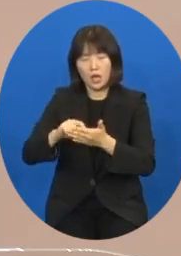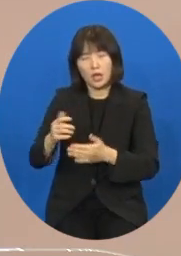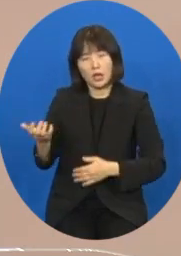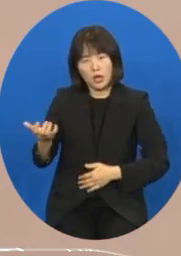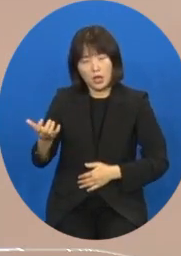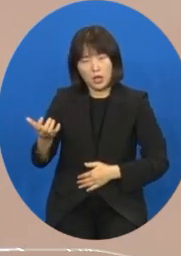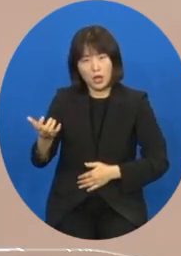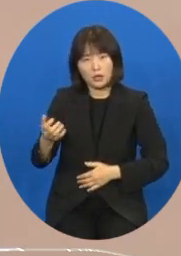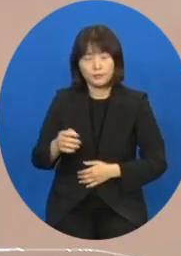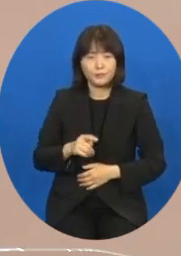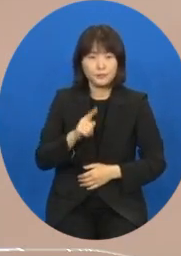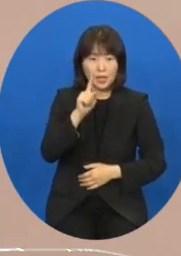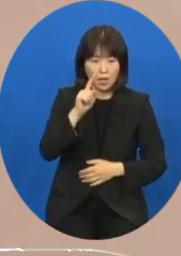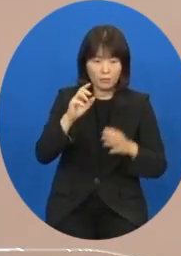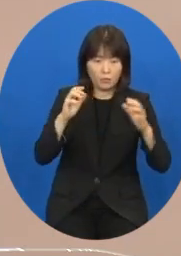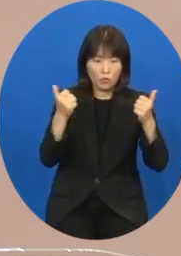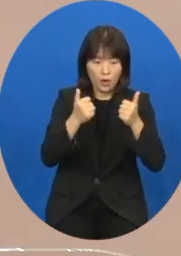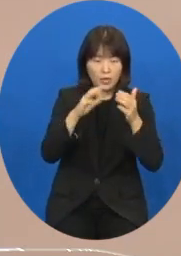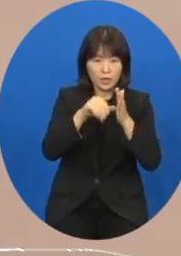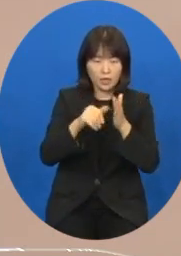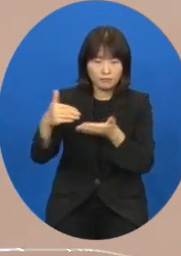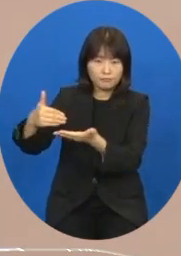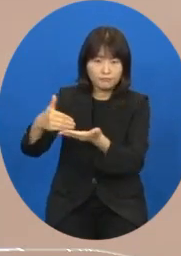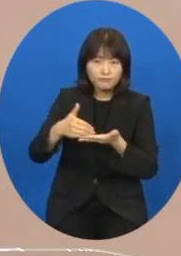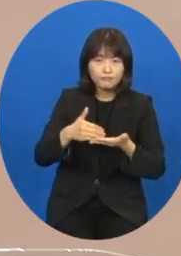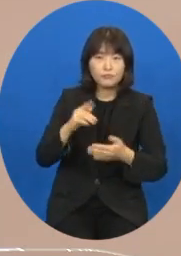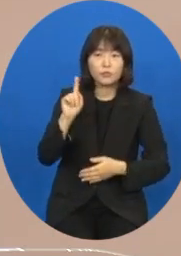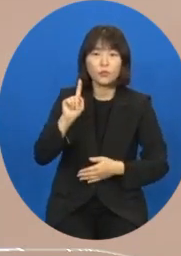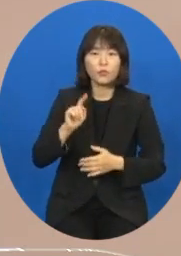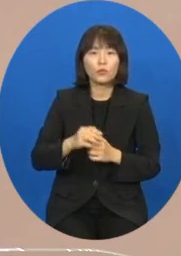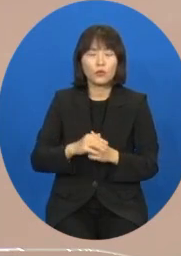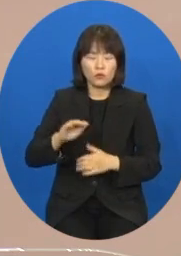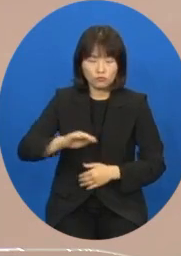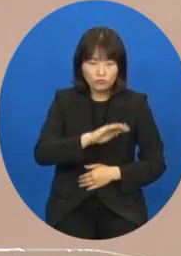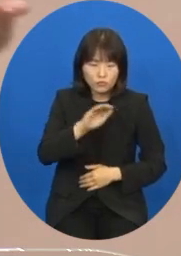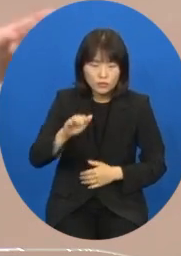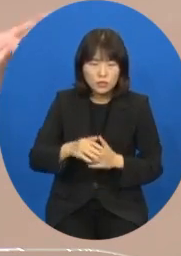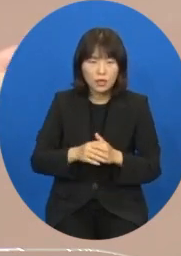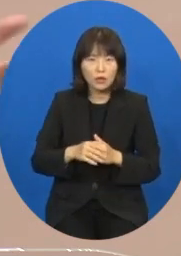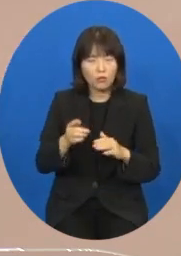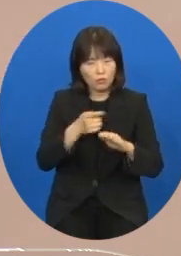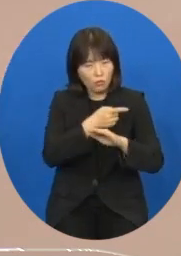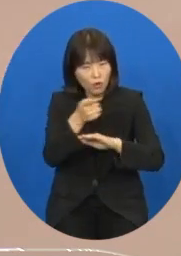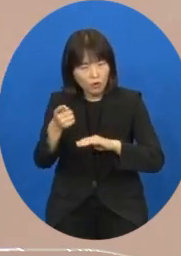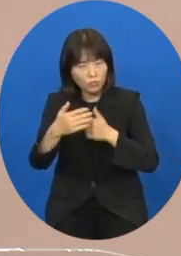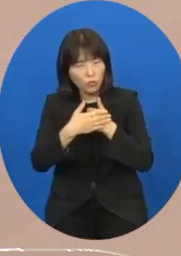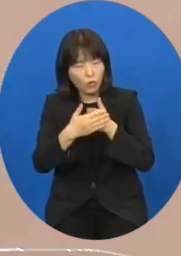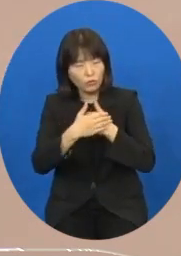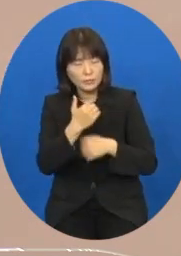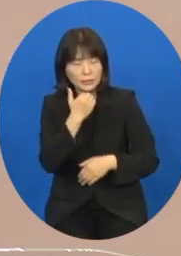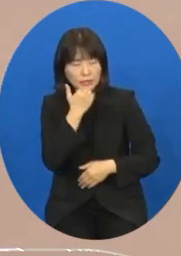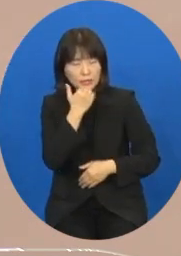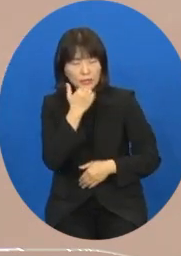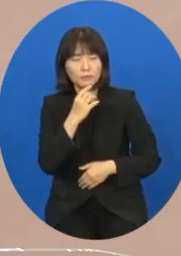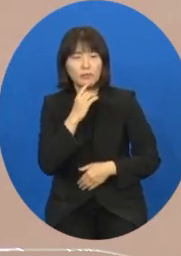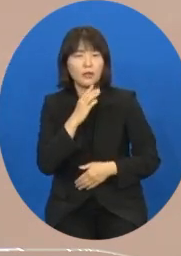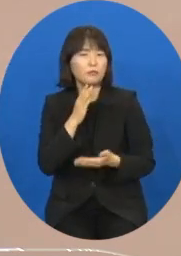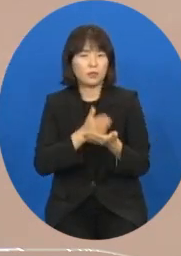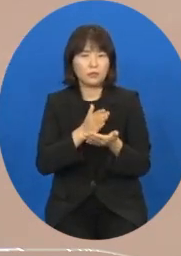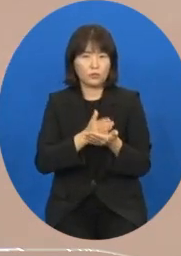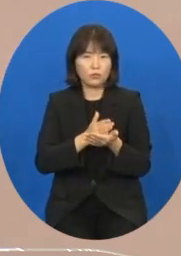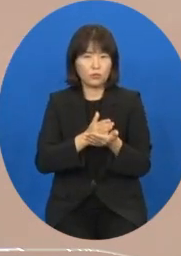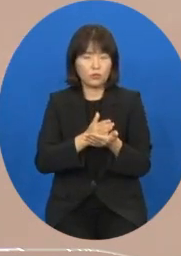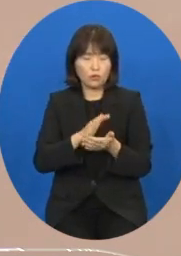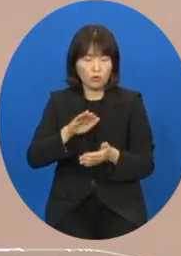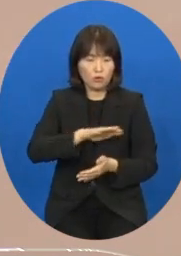회의에서 제안을 하세요. 우리가 외부의 도움이 오기를 기다리지 말고 우리